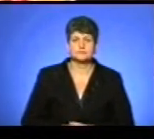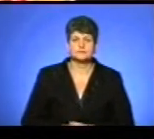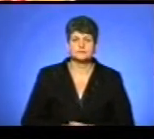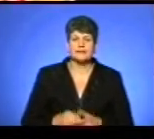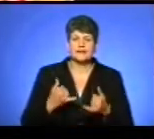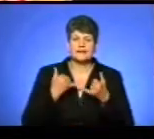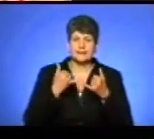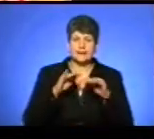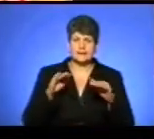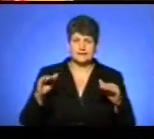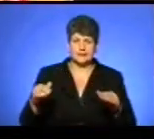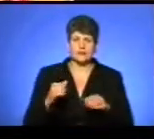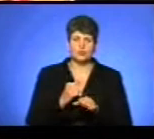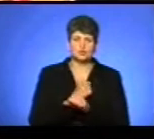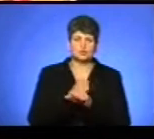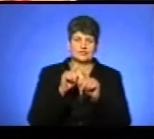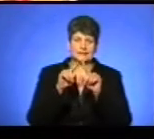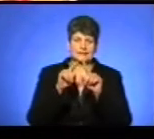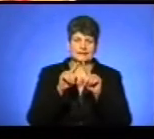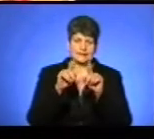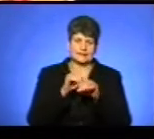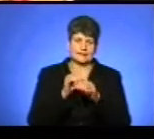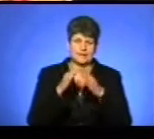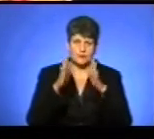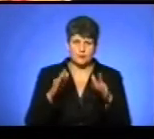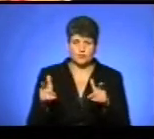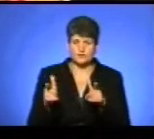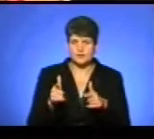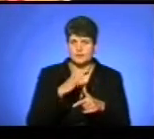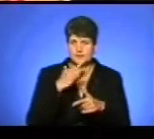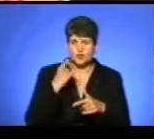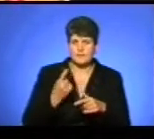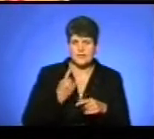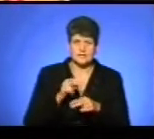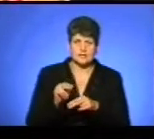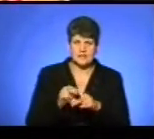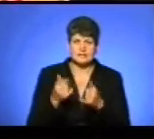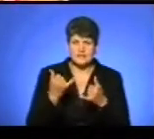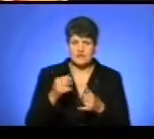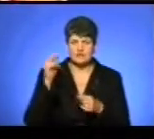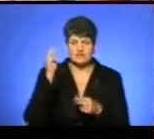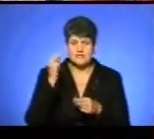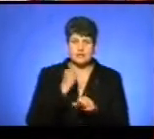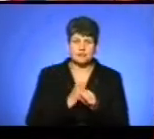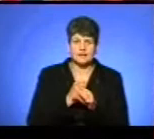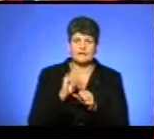Для дітей у таборі вихователі підготували чимало майстер-класів. Зараз діти вчаться робити ляльку-мотанку.